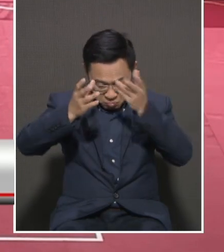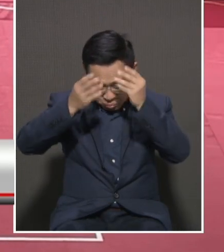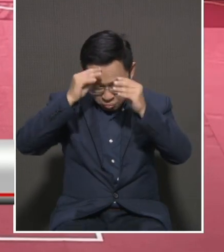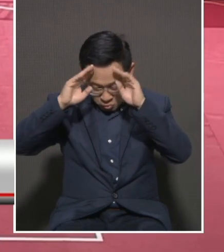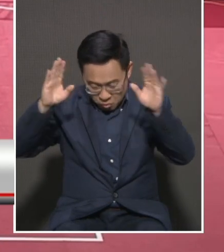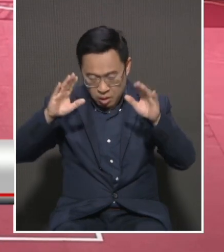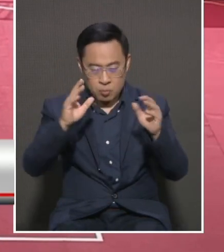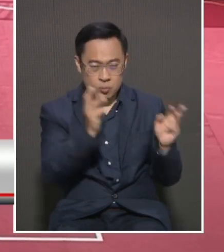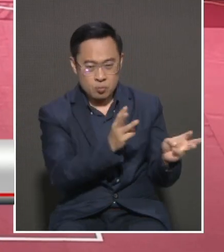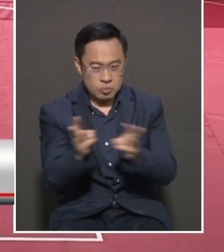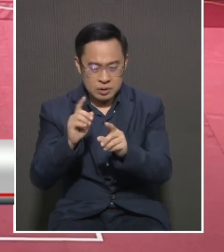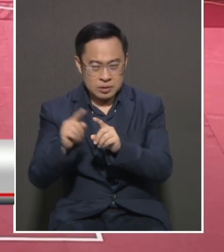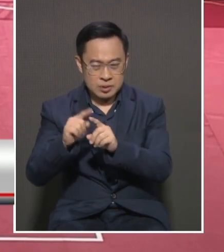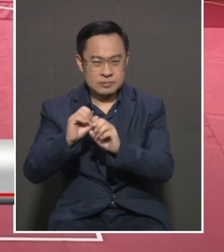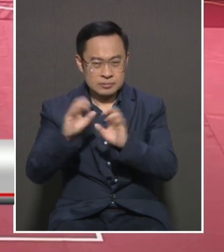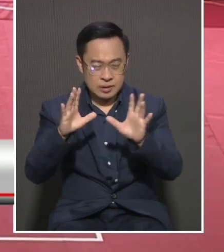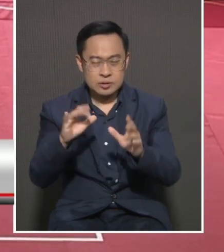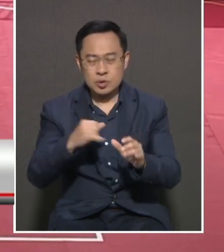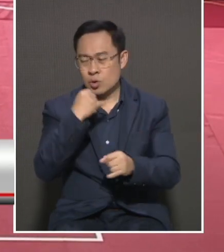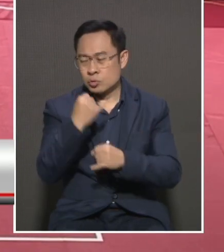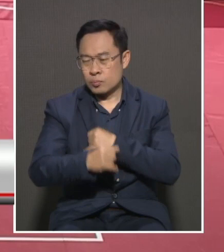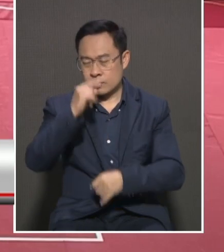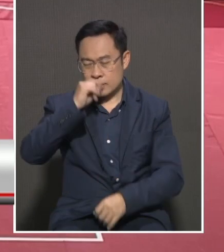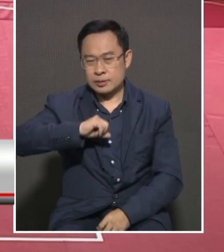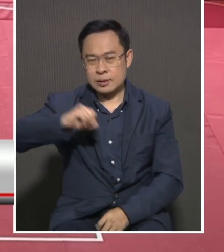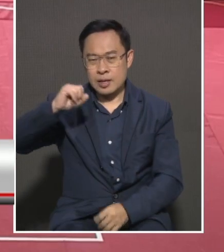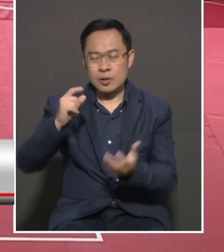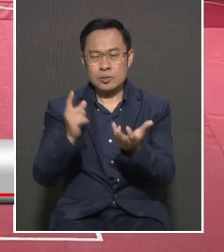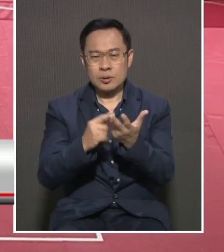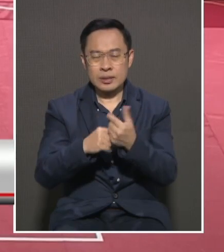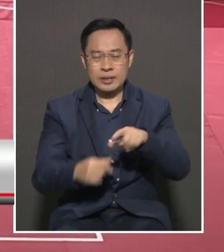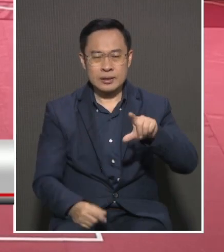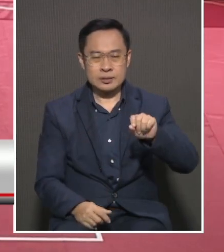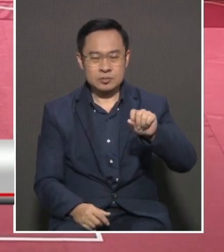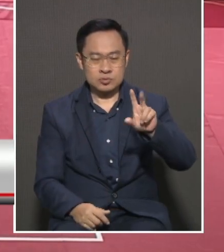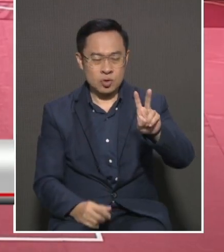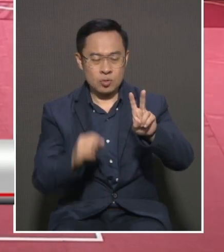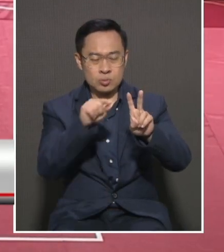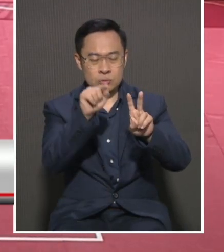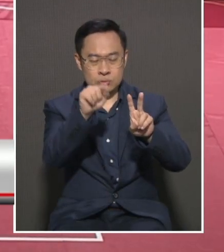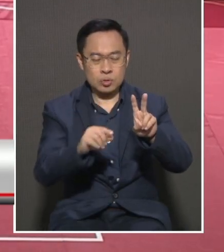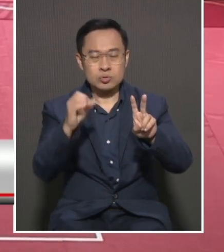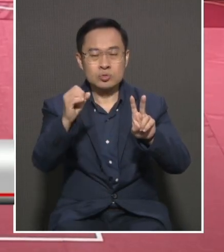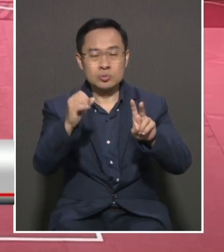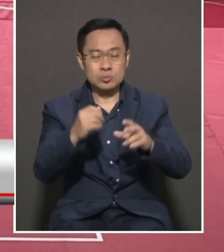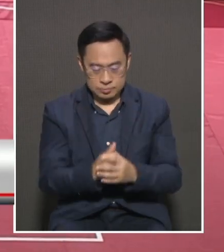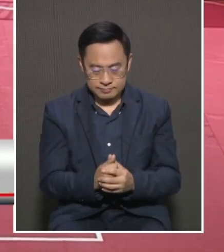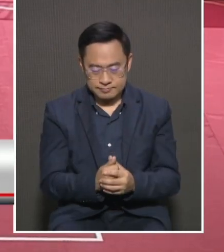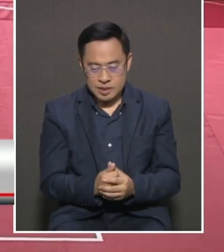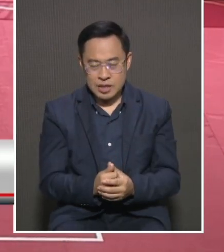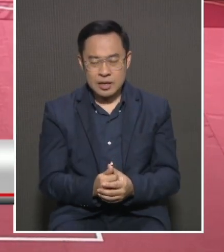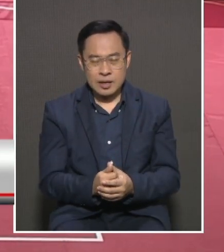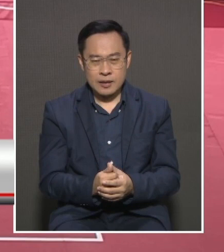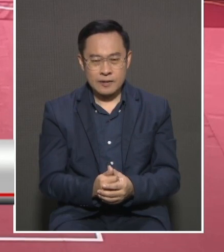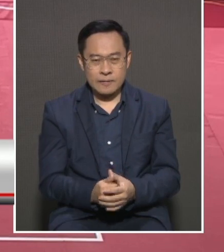นเชิงที่เหนือกว่าค่อนข้างจะชัดค่ะเอาชนะไปขาดลอย2เซตรวดเลย21-13แล้วก็21-8คว้าแชมป์ที่2